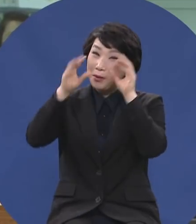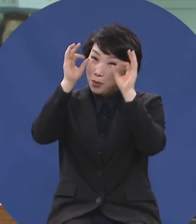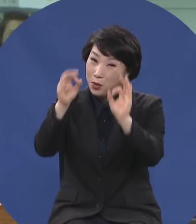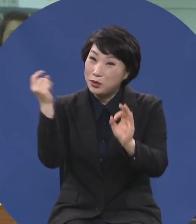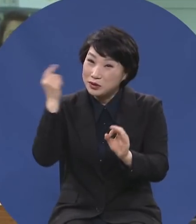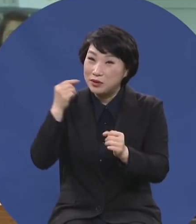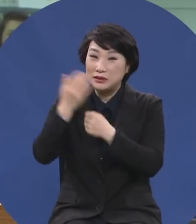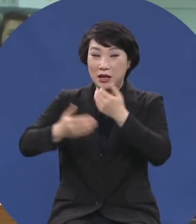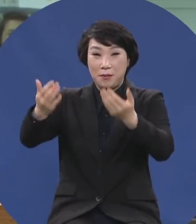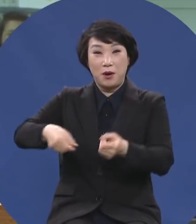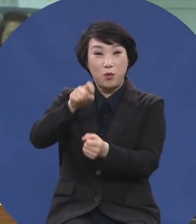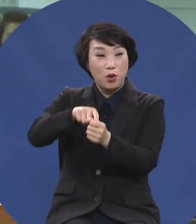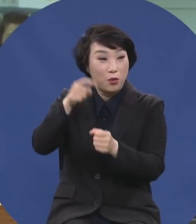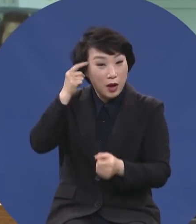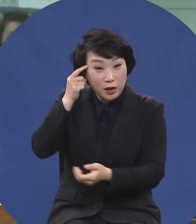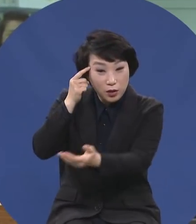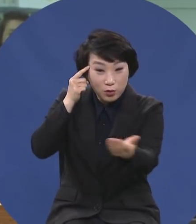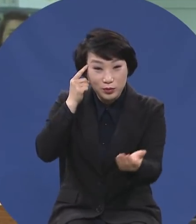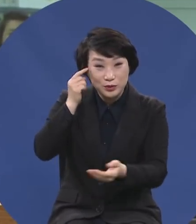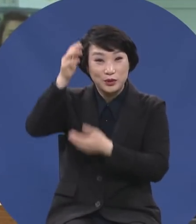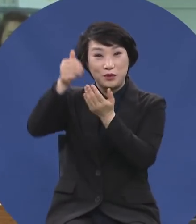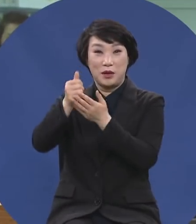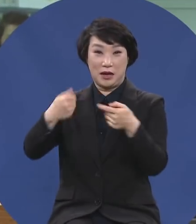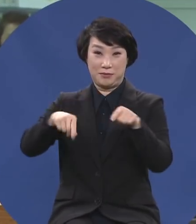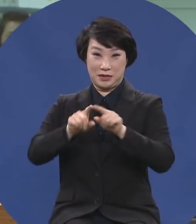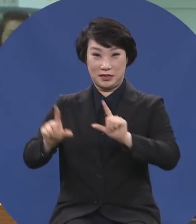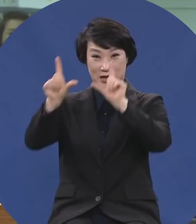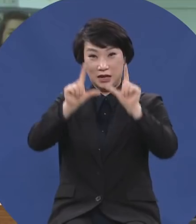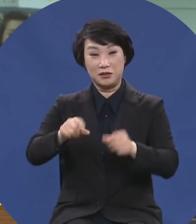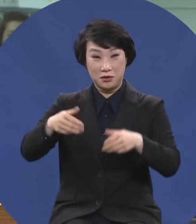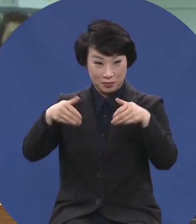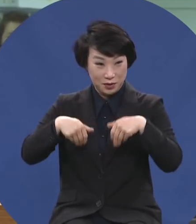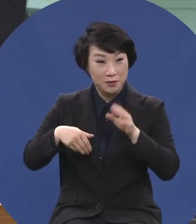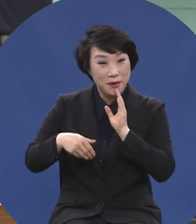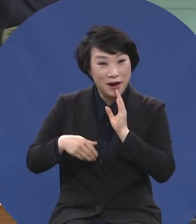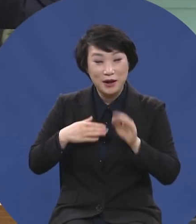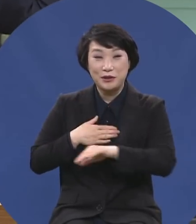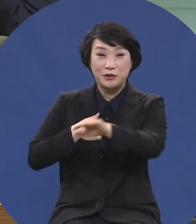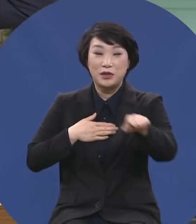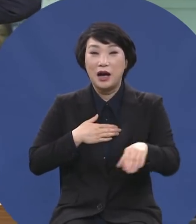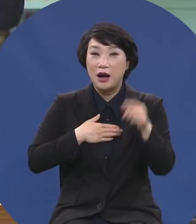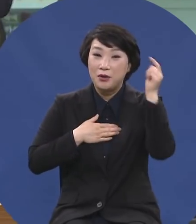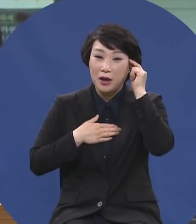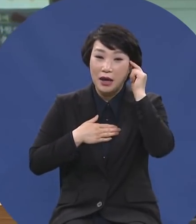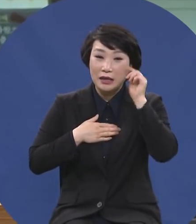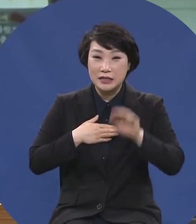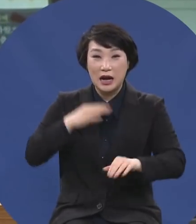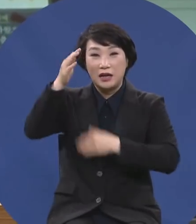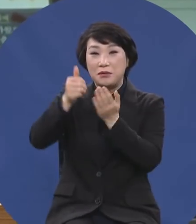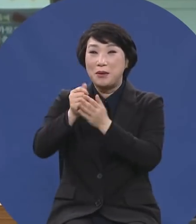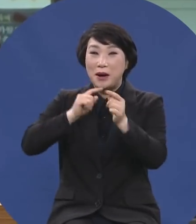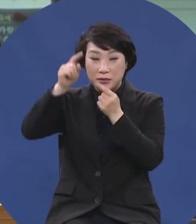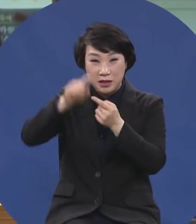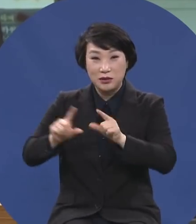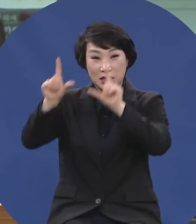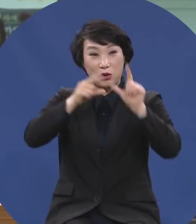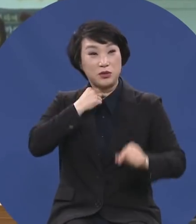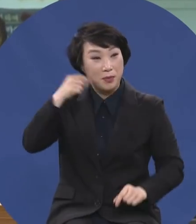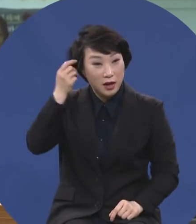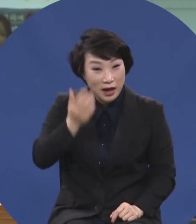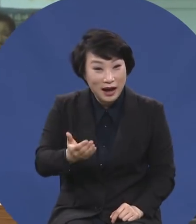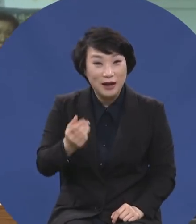은혜 받으려는 이유가 뭐냐? 성령으로 살려고. 우리가 무엇 때문에 하나님 말씀대로 살려고